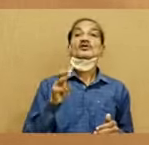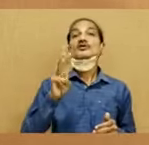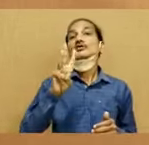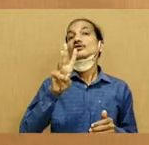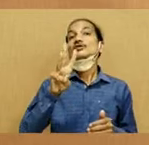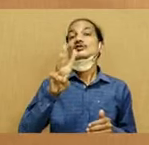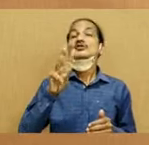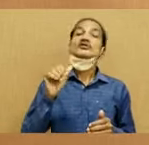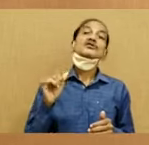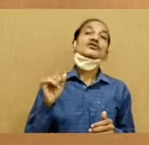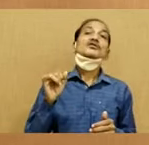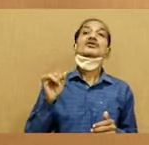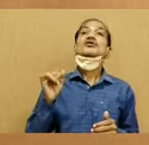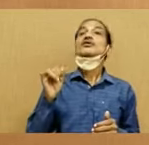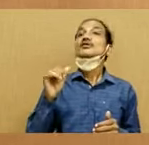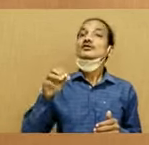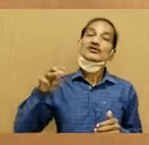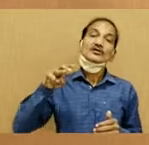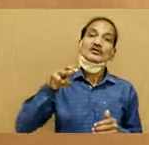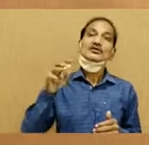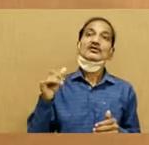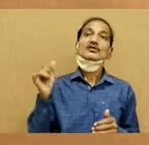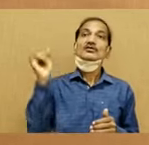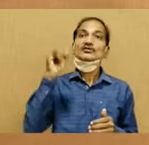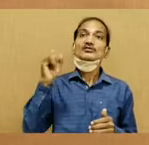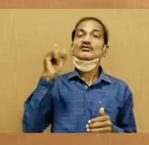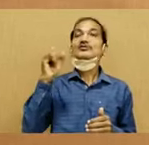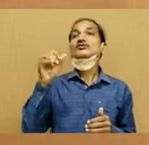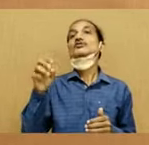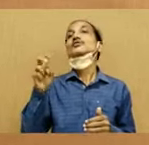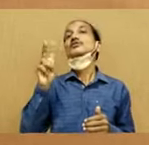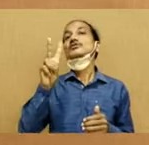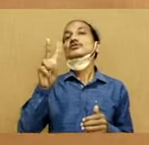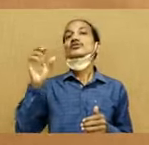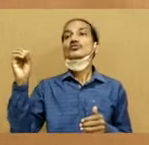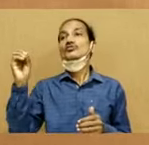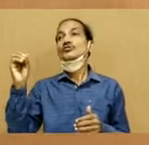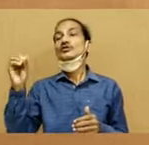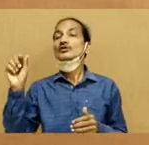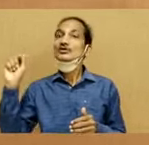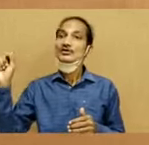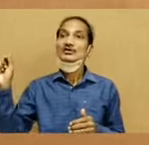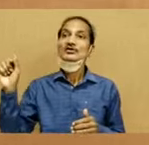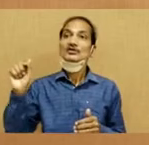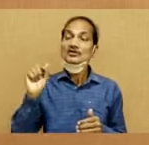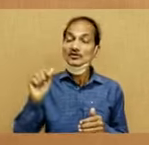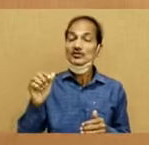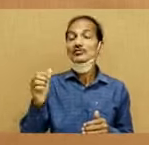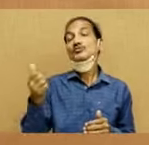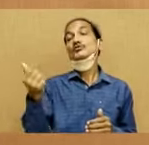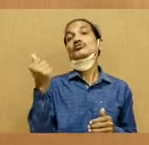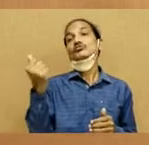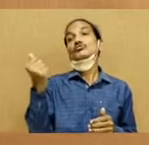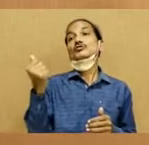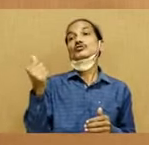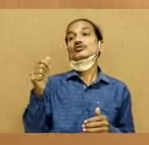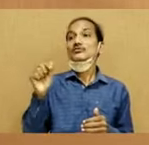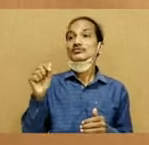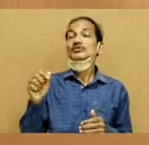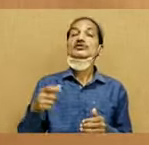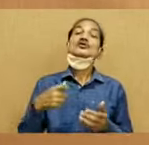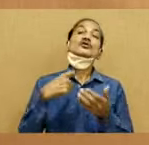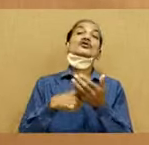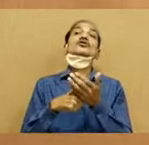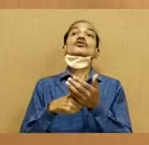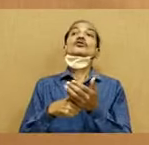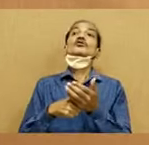ଦ୍ୱିତୀୟ ଜିନିଷ ହେଲା COVID-19 ବିରୋଧରେ ଆମର ସଂଗ୍ରାମକୁ ଅଧିକ ଦୃଢ଼ କରିବା ଉଦ୍ଦେଶ୍ୟରେ ରାଉରକେଲାସ୍ଥିତ ଇସ୍ପାତ